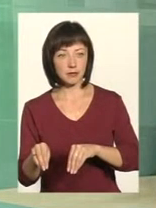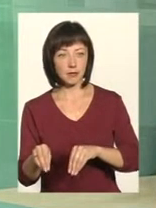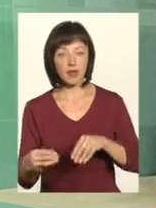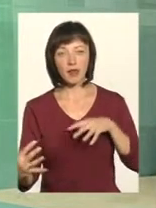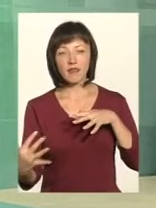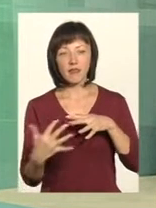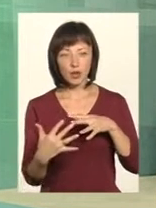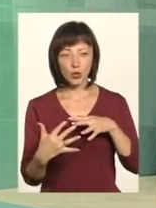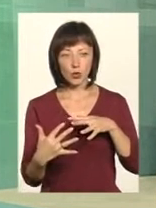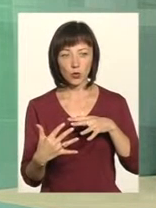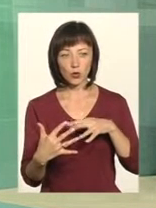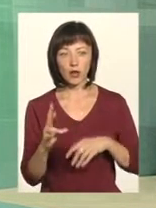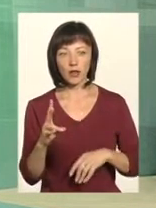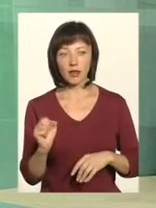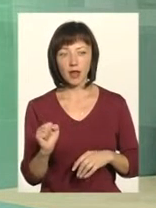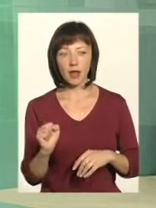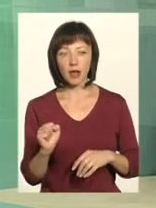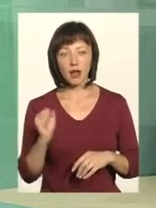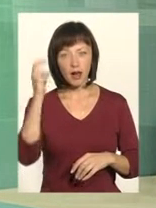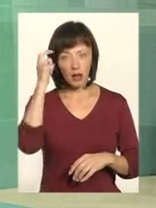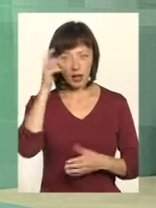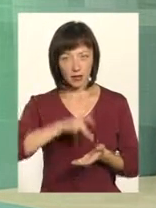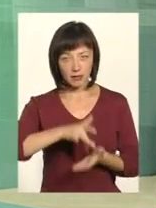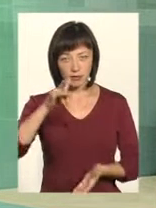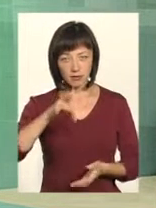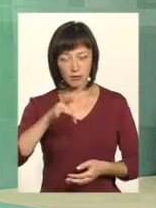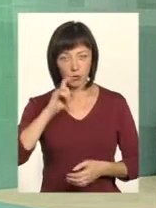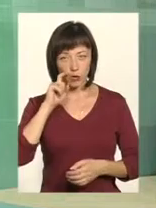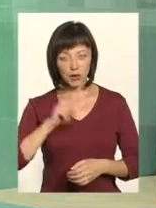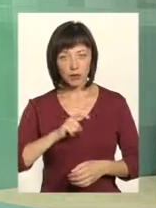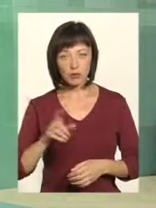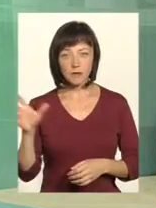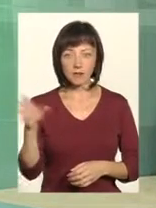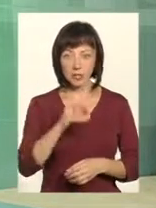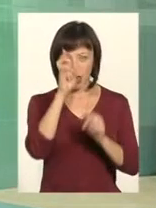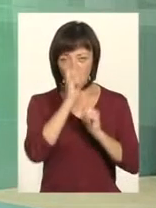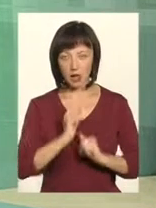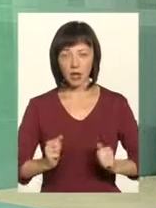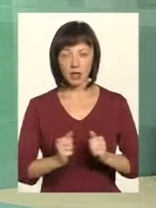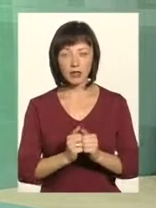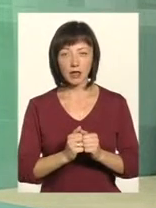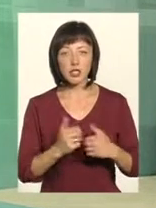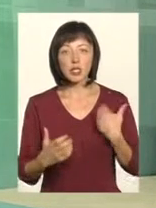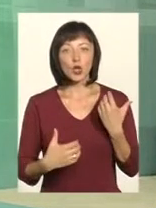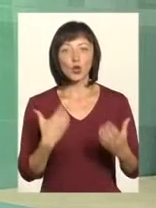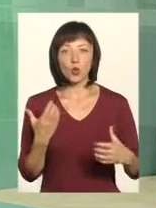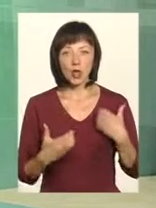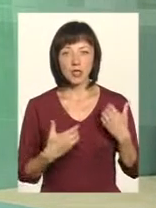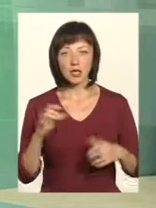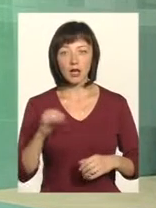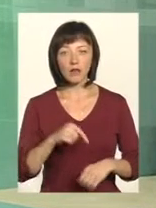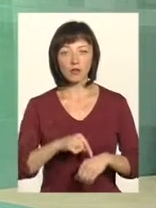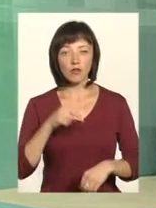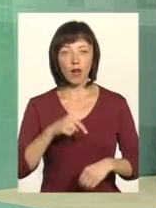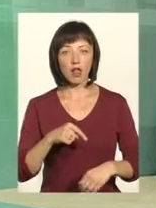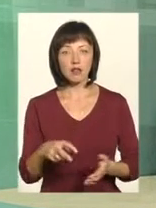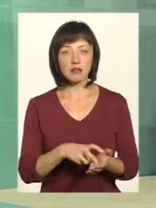війну на столицю України, щоб вся країна здригнулася і відчувала